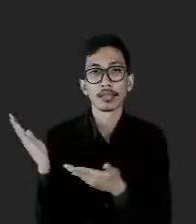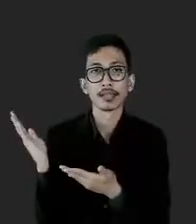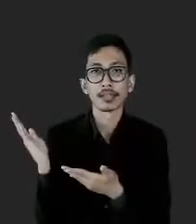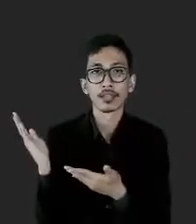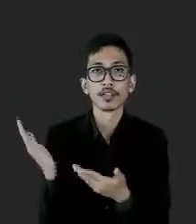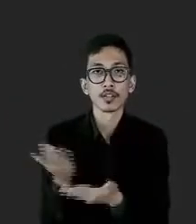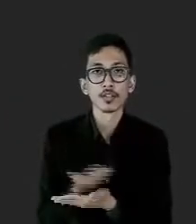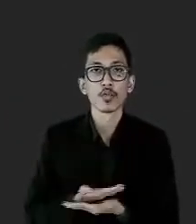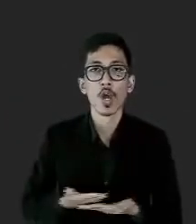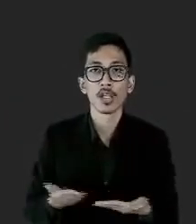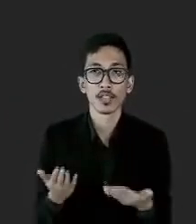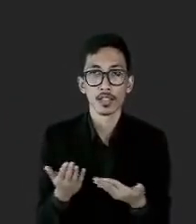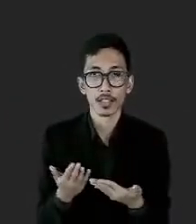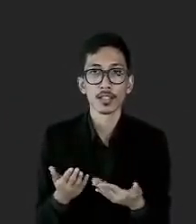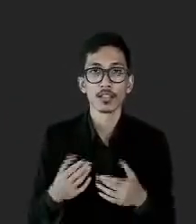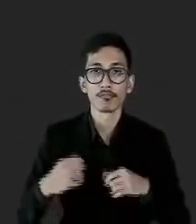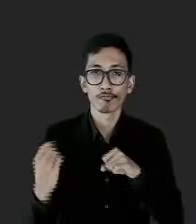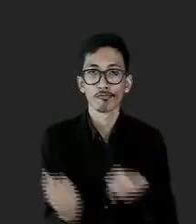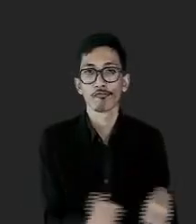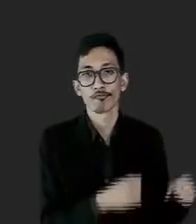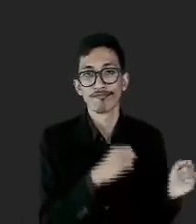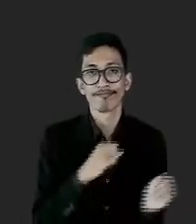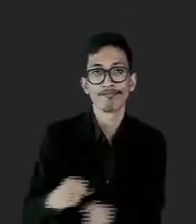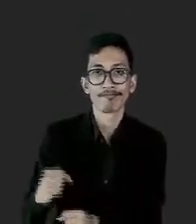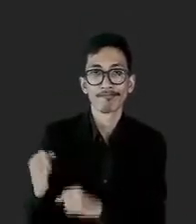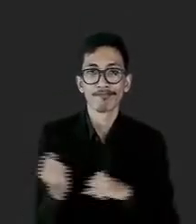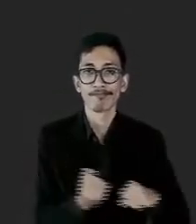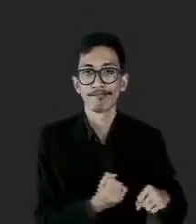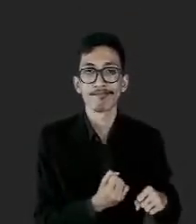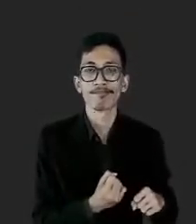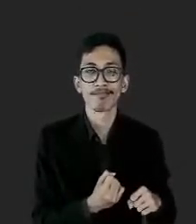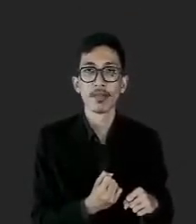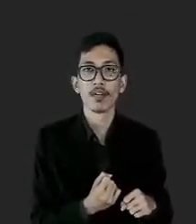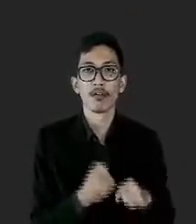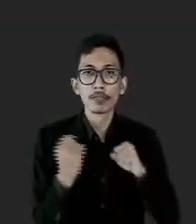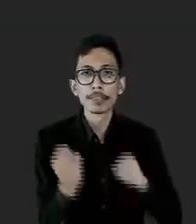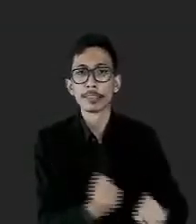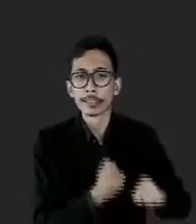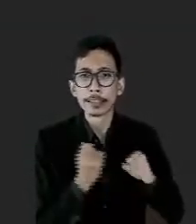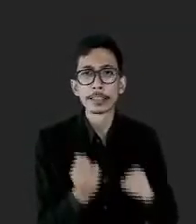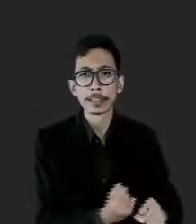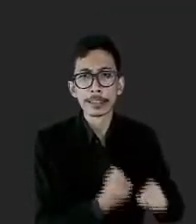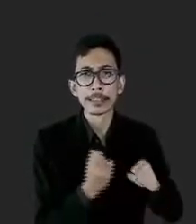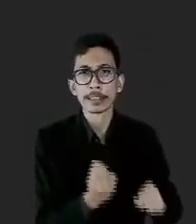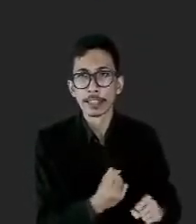di cabang olahraga Dayung. Pada saat ini sedang bertanding.